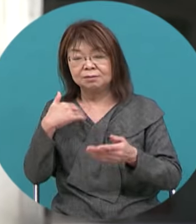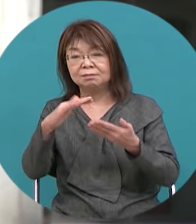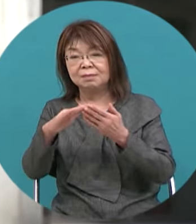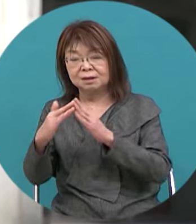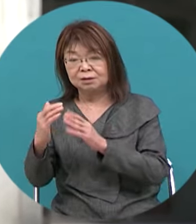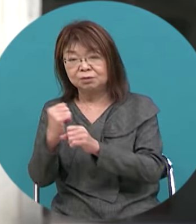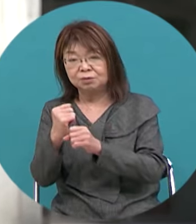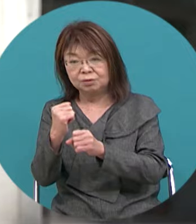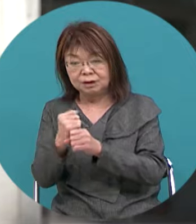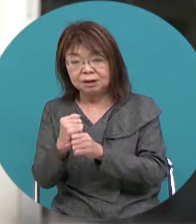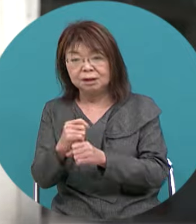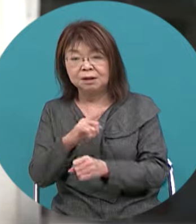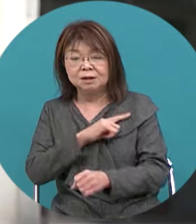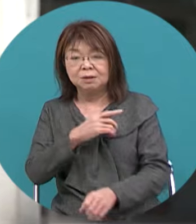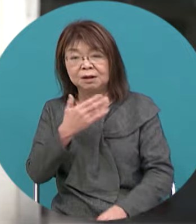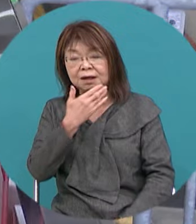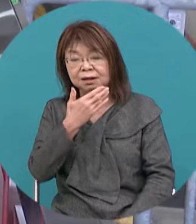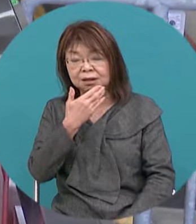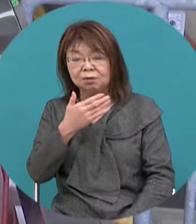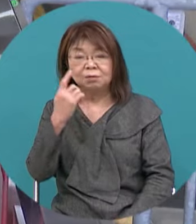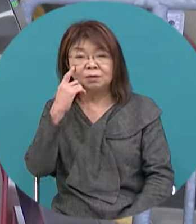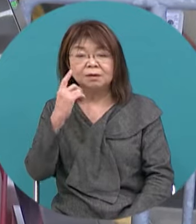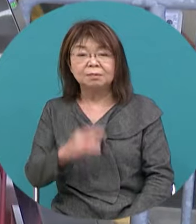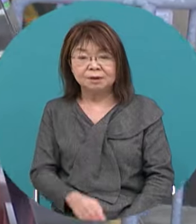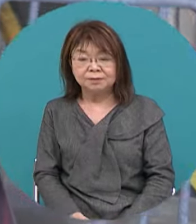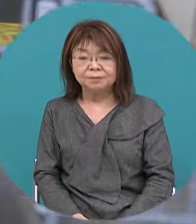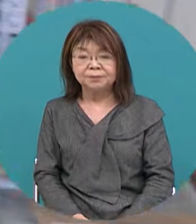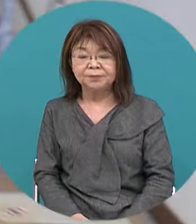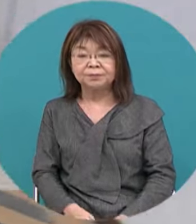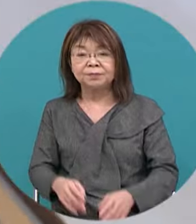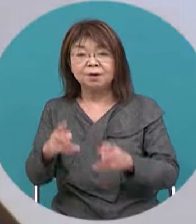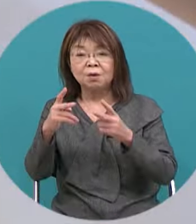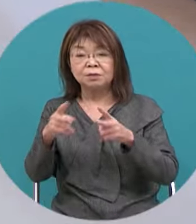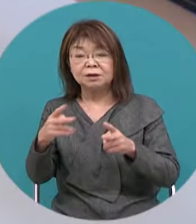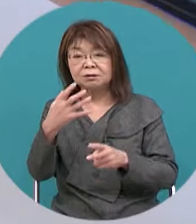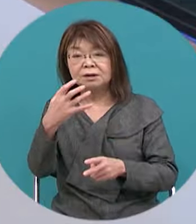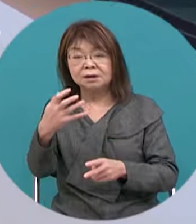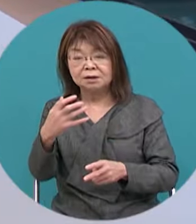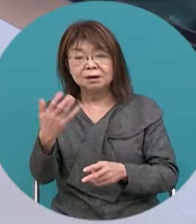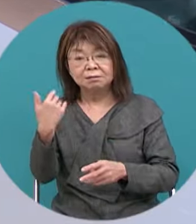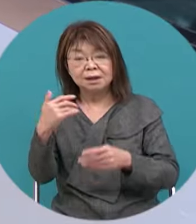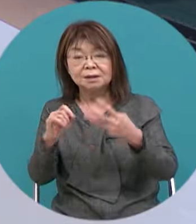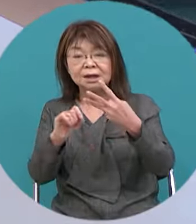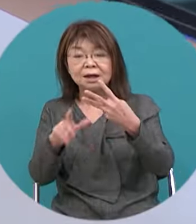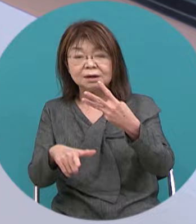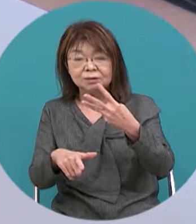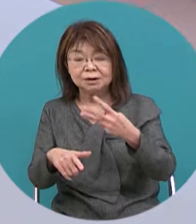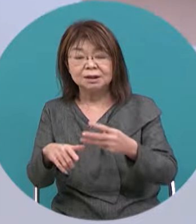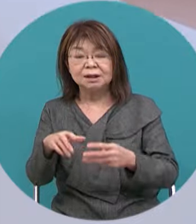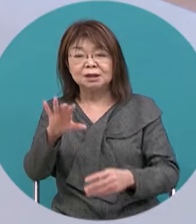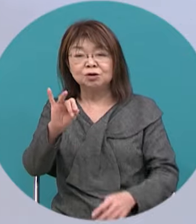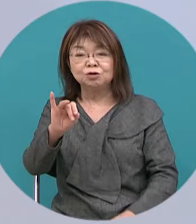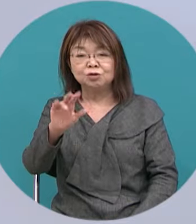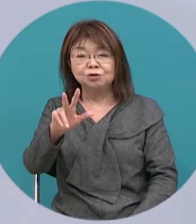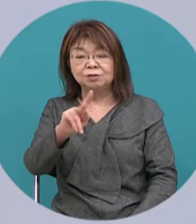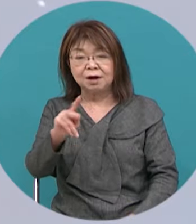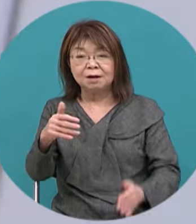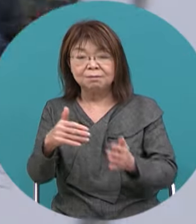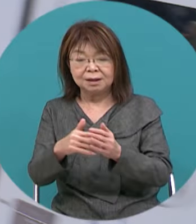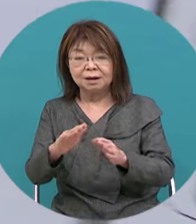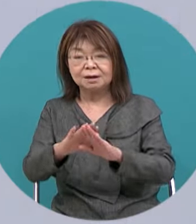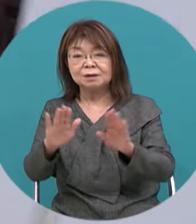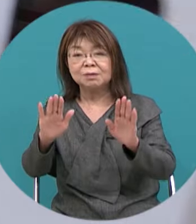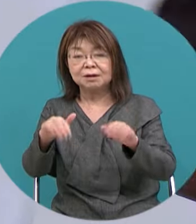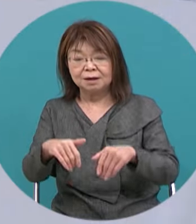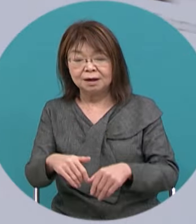非常に大事だなというふうに思ってます。まあ、北陸新幹線がですね、3月に金沢敦賀間開業しましたし、